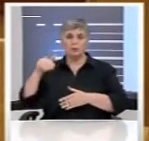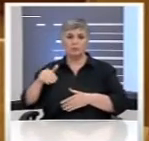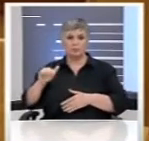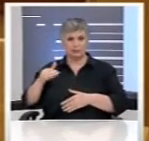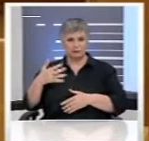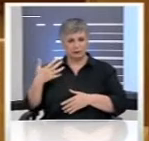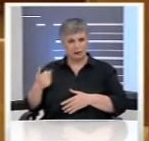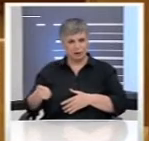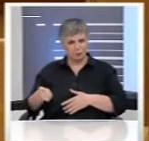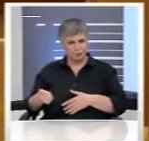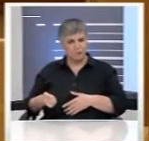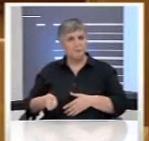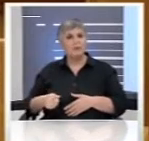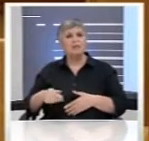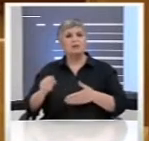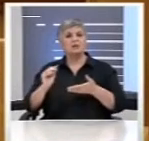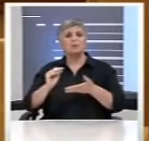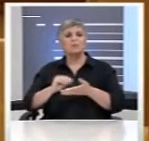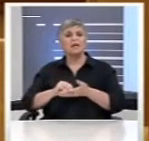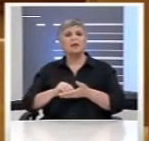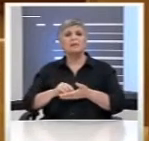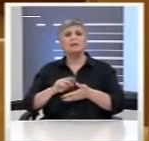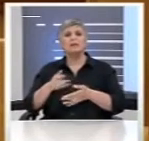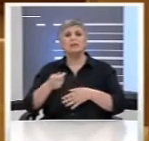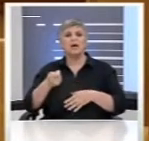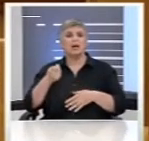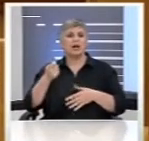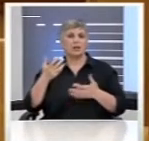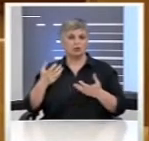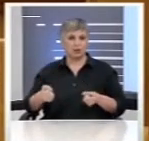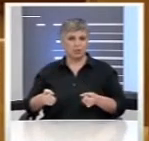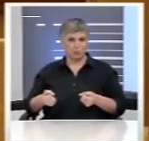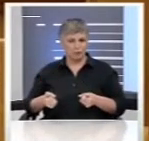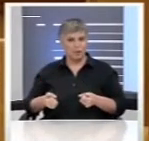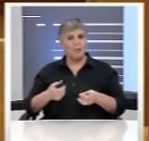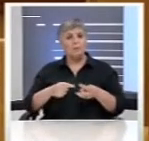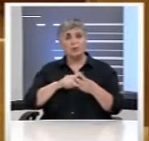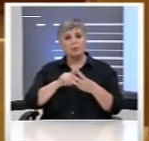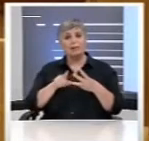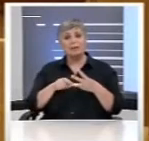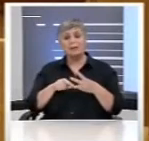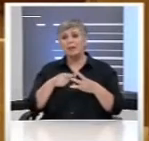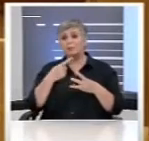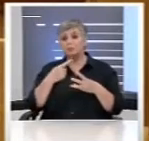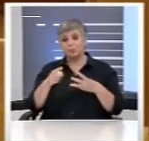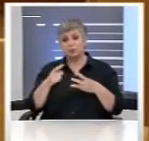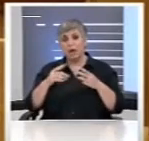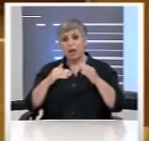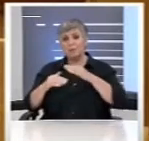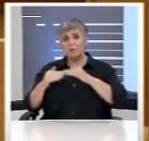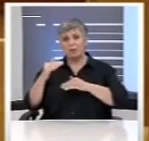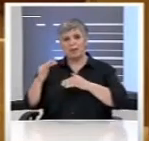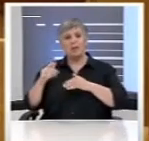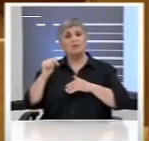μεσοπρόθεσμα μέτρα του χρέους. Τρία λοιπόν διακριτά επίπεδα. Το πρώτο επίπεδο χαρακτηρίζεται από